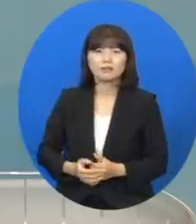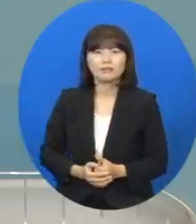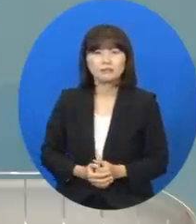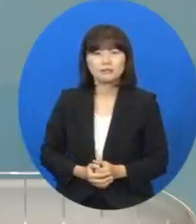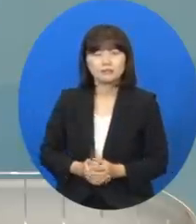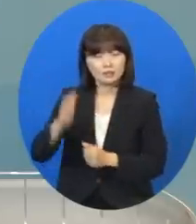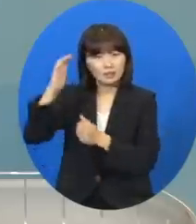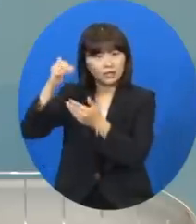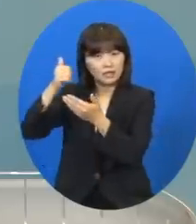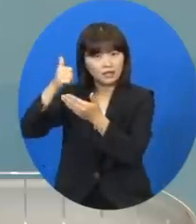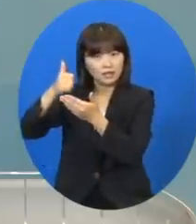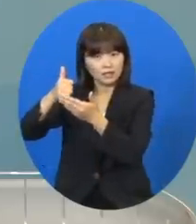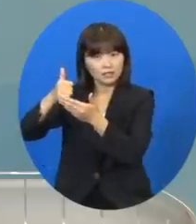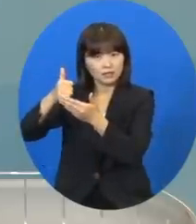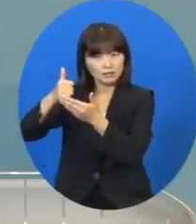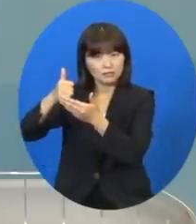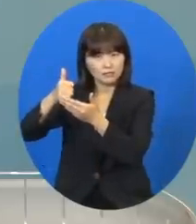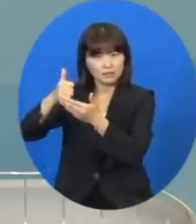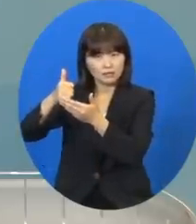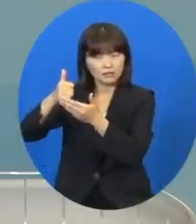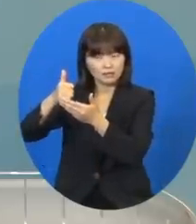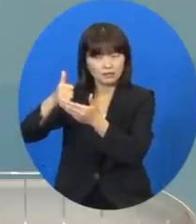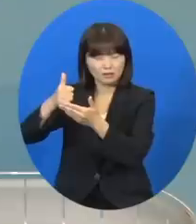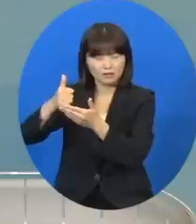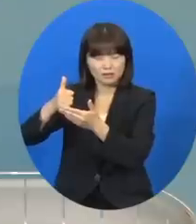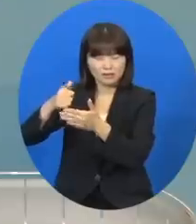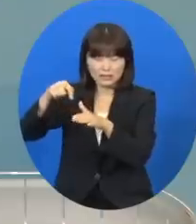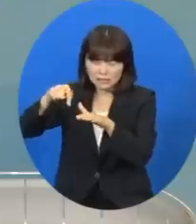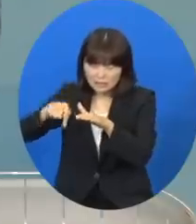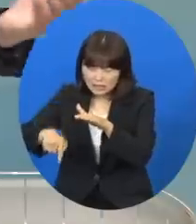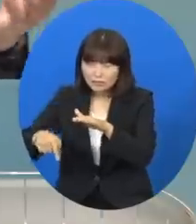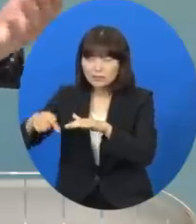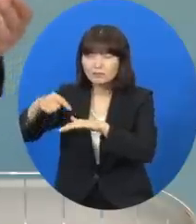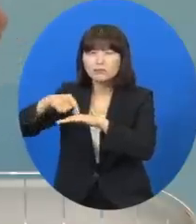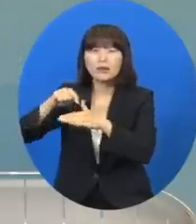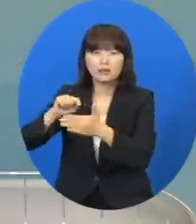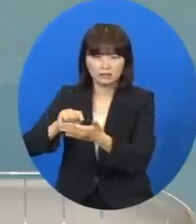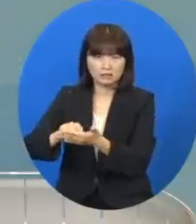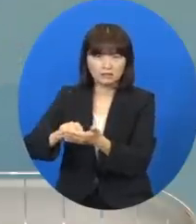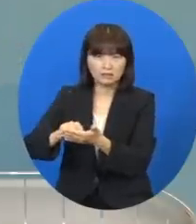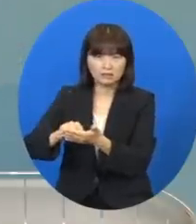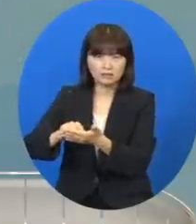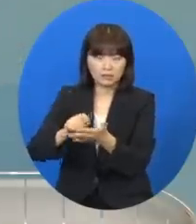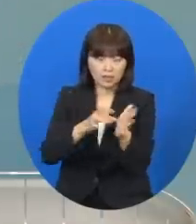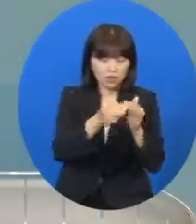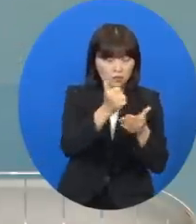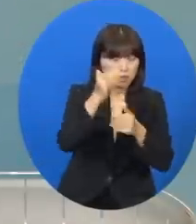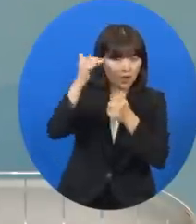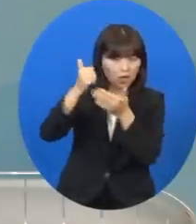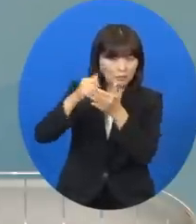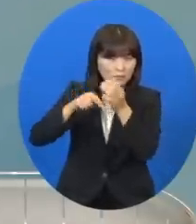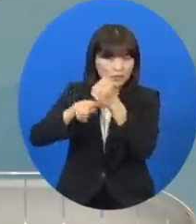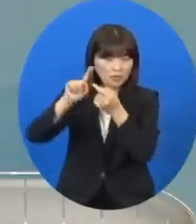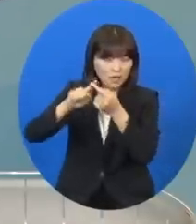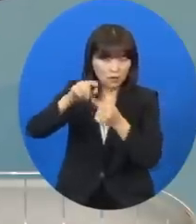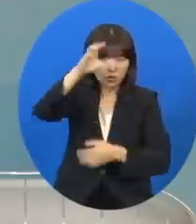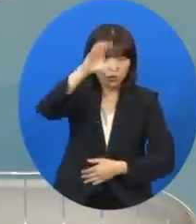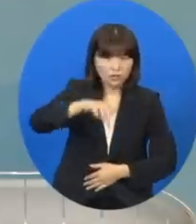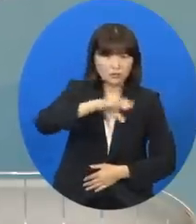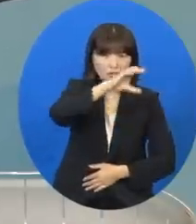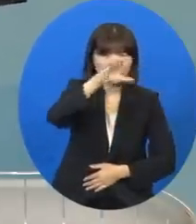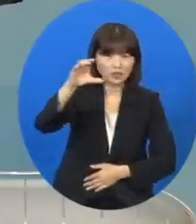그 하나님의 절절한 하나님의 심정, 예수님은 그 하나님의 뜻대로 십자가에서 십자가의